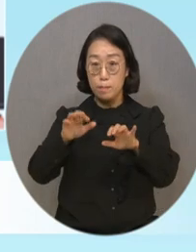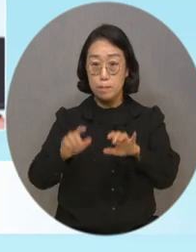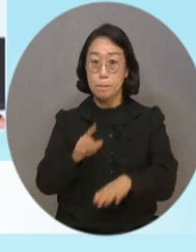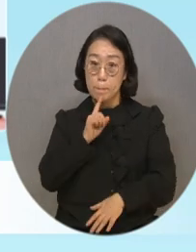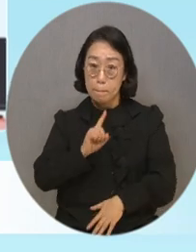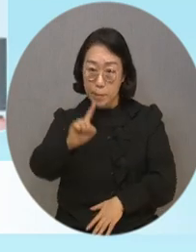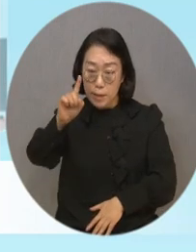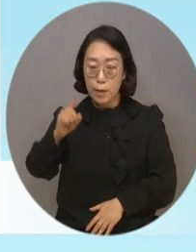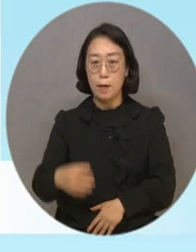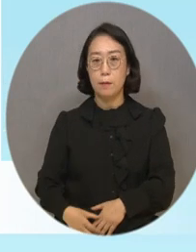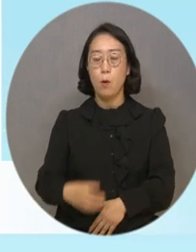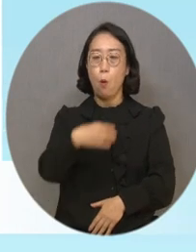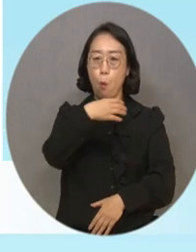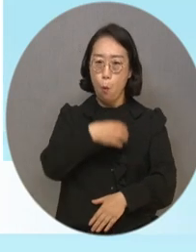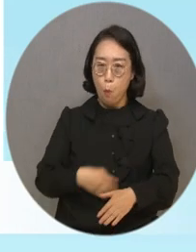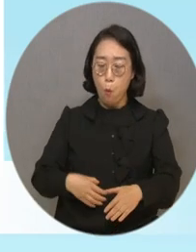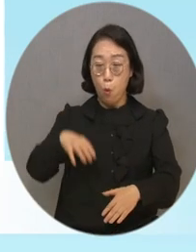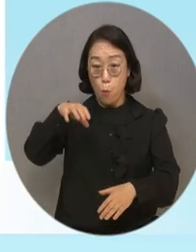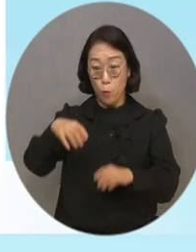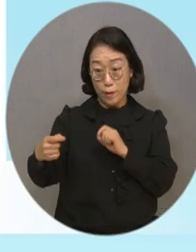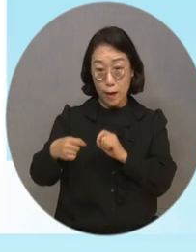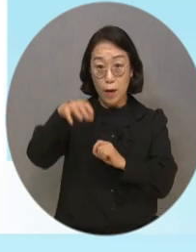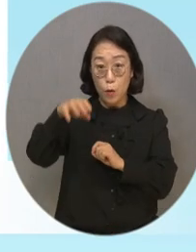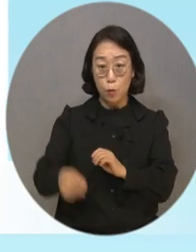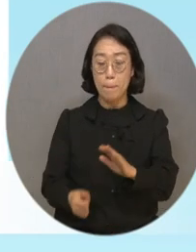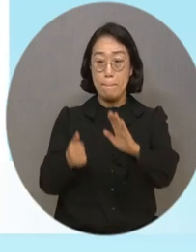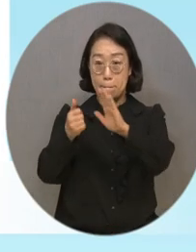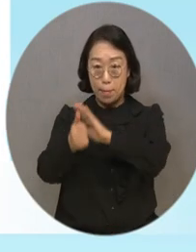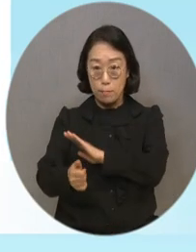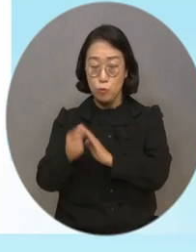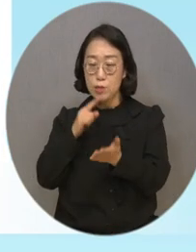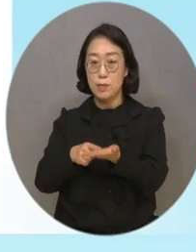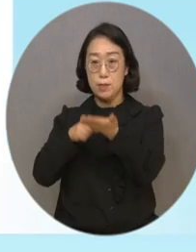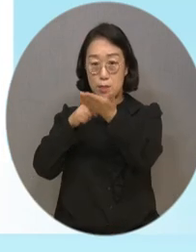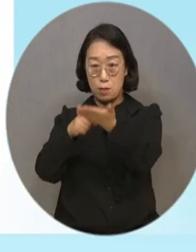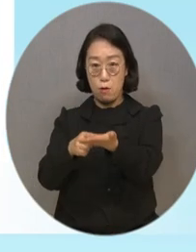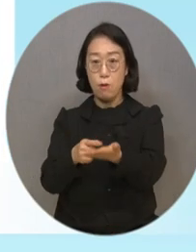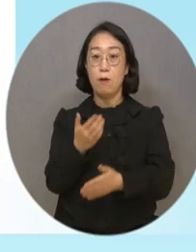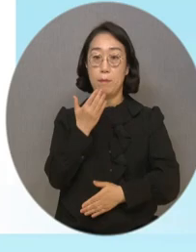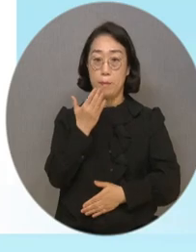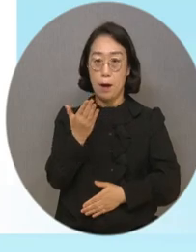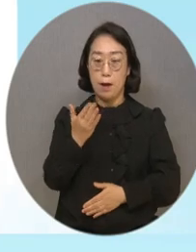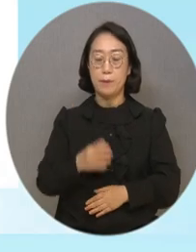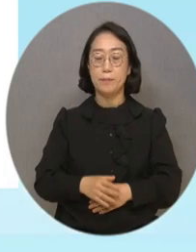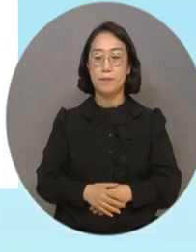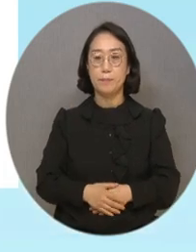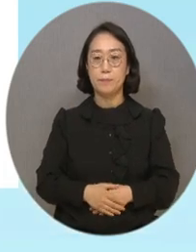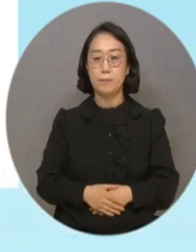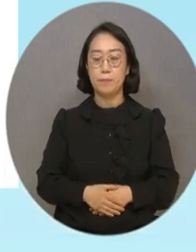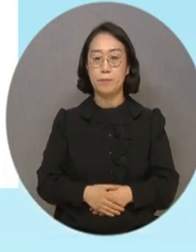온라인으로 신청하거나 주민등록증 관할 읍면동 행정복지센터를 방문해 접수할 수 있습니다